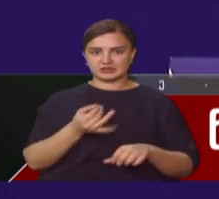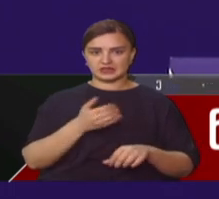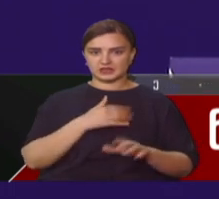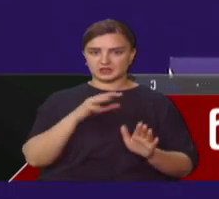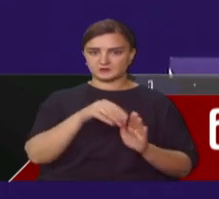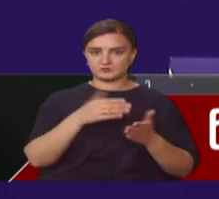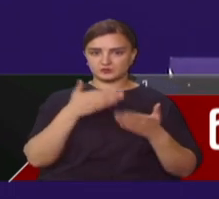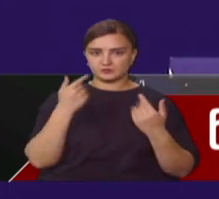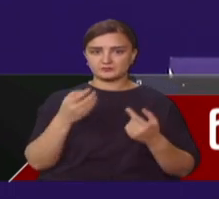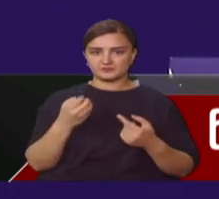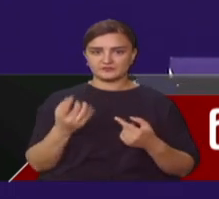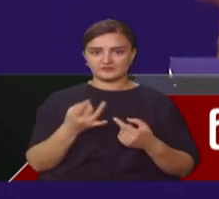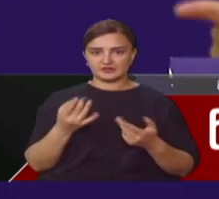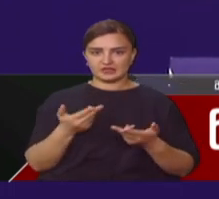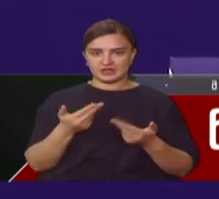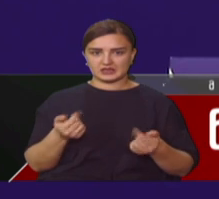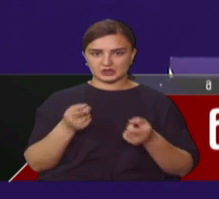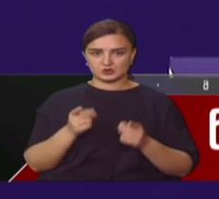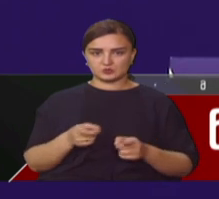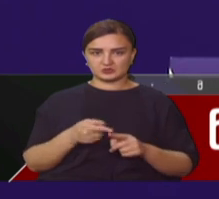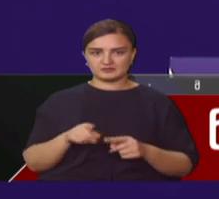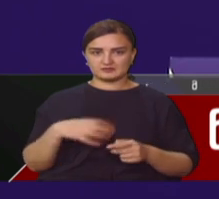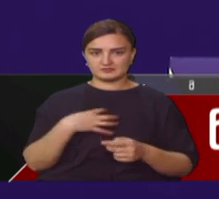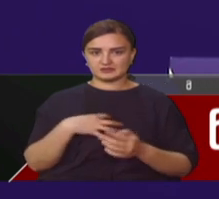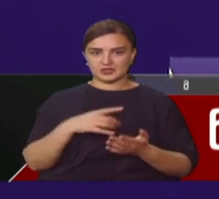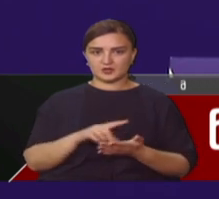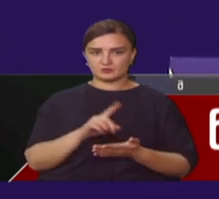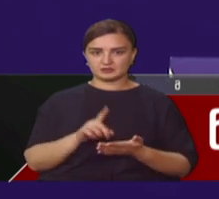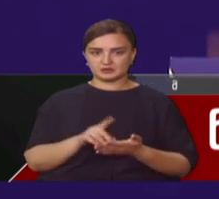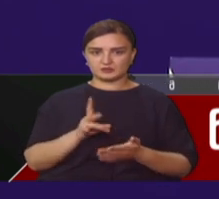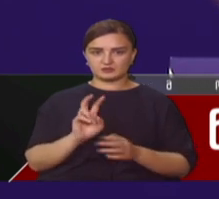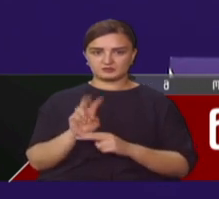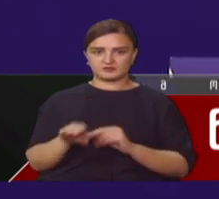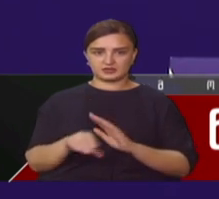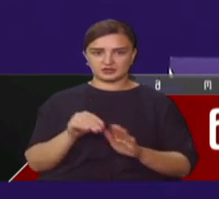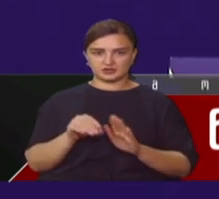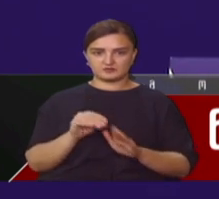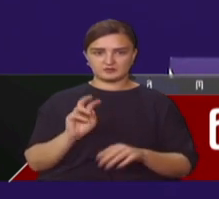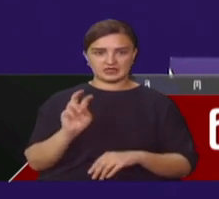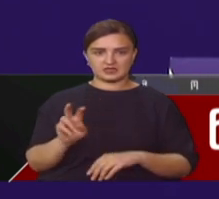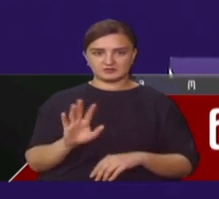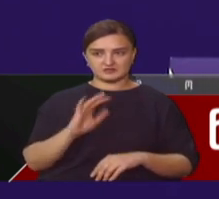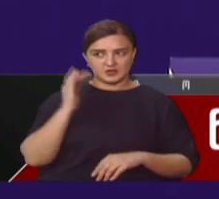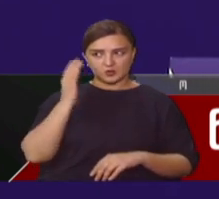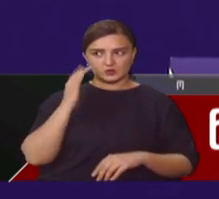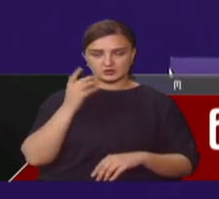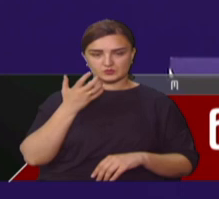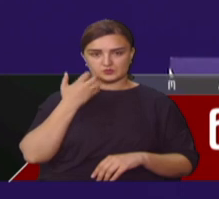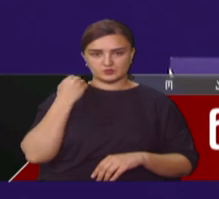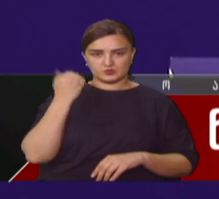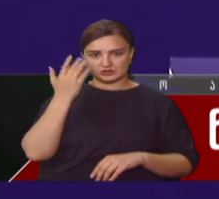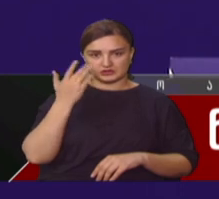კიდევ ერთხელ ნათლად ადასტურებს იმის აუცილებლობას, რომ ყველანი მივიდეთ არჩევნებზე, იმიტომ რომ არ მისვლა ოცნების ინტერესშია